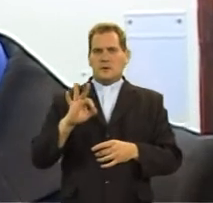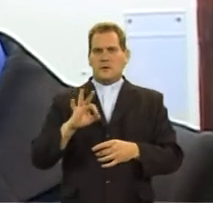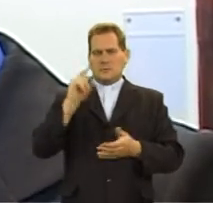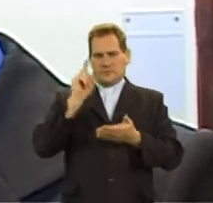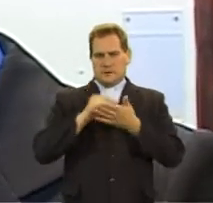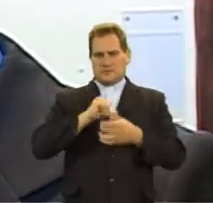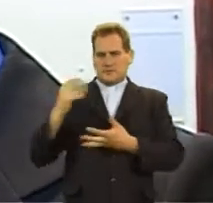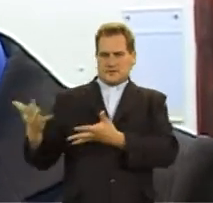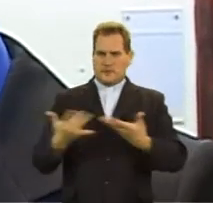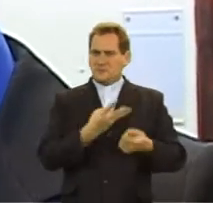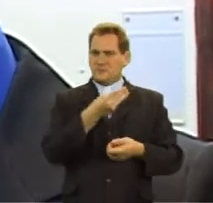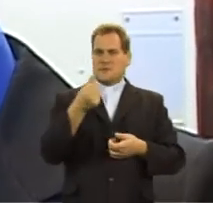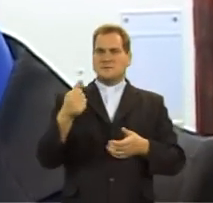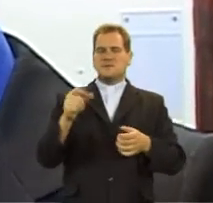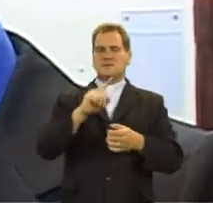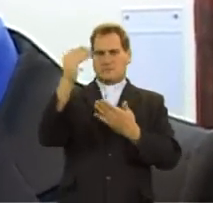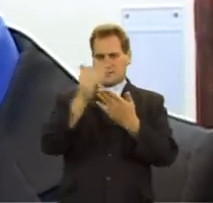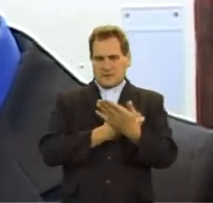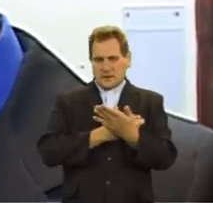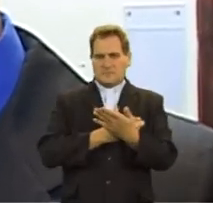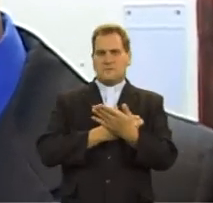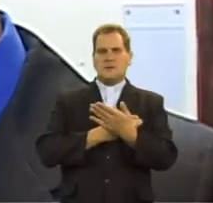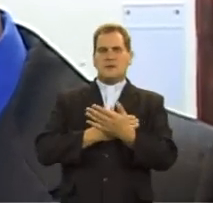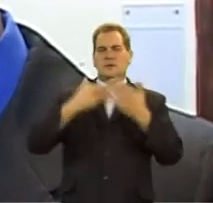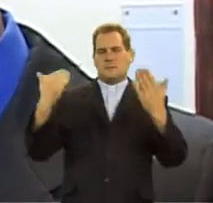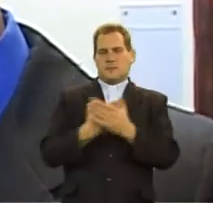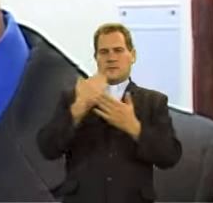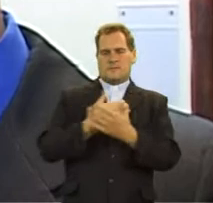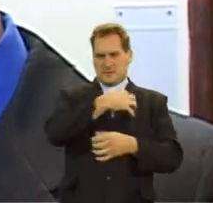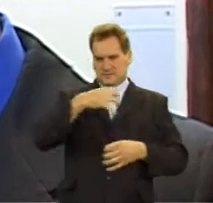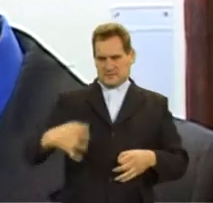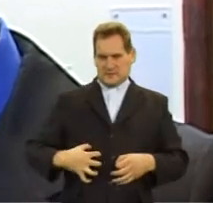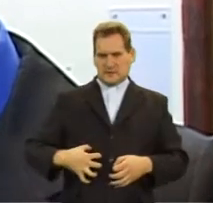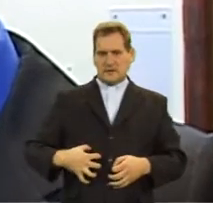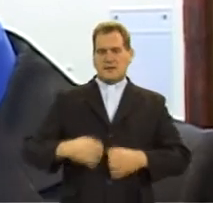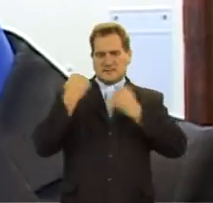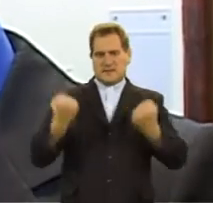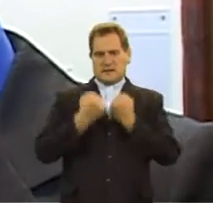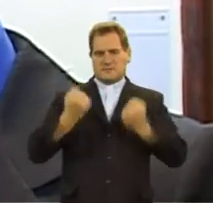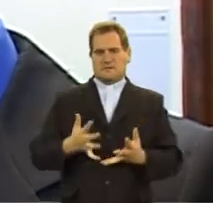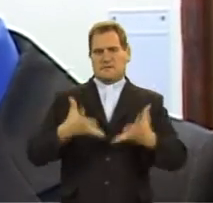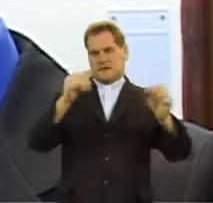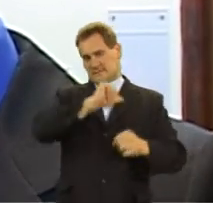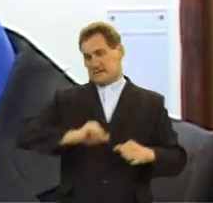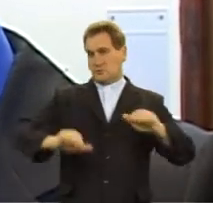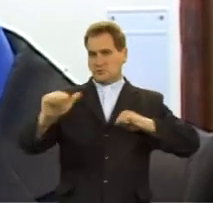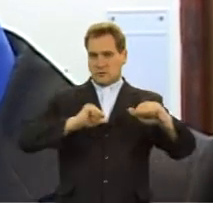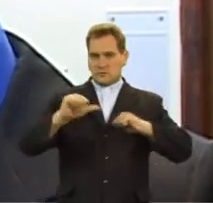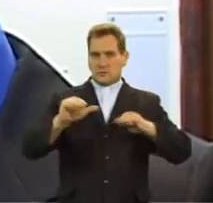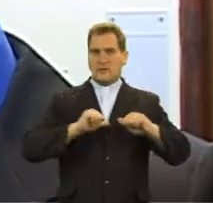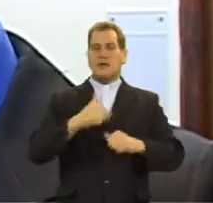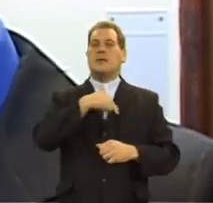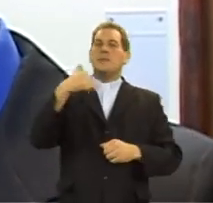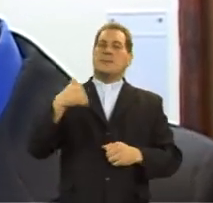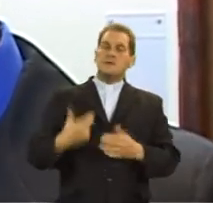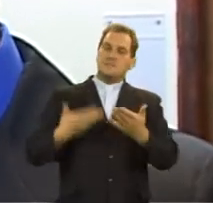z programu Innowacyjna Gospodarka ubiegało się wiele samorządów oraz instytucji. Nasz wniosek przeszedł wszystkie procedury